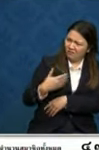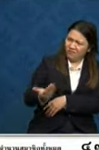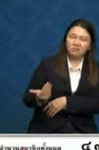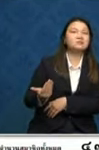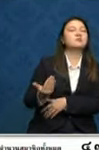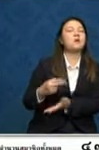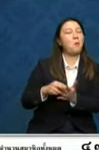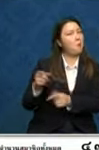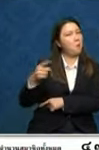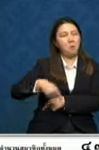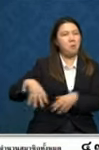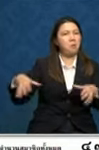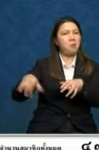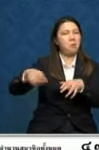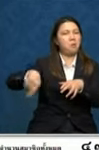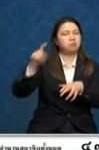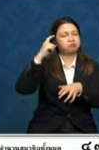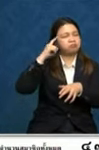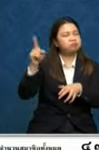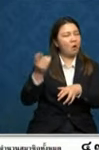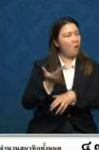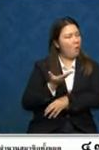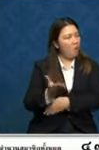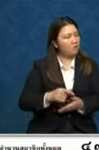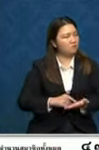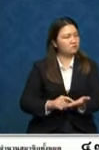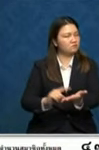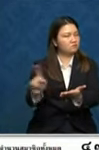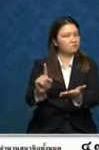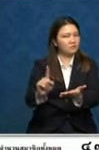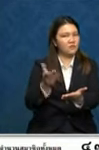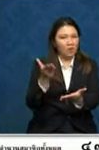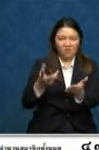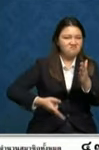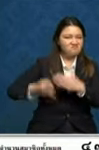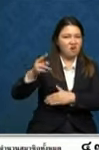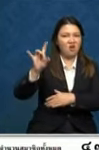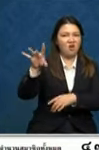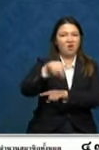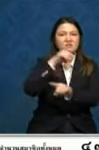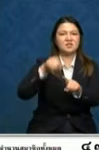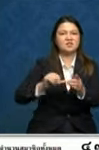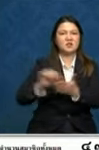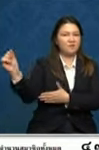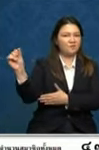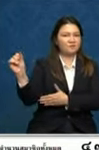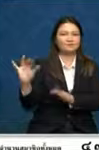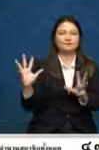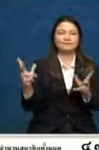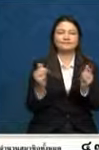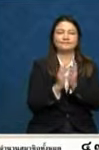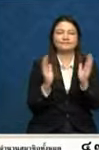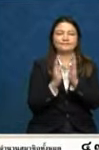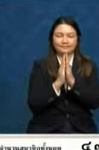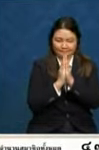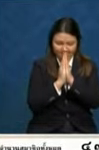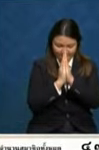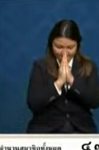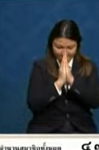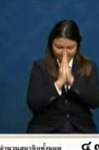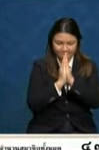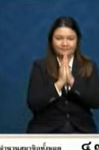คงภายในผมจึงขอเสนอท่านประธานขอตัด 100% ครับขอบคุณครับ